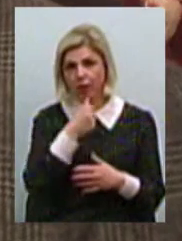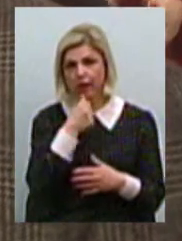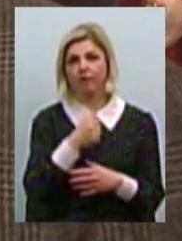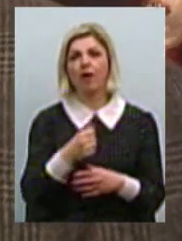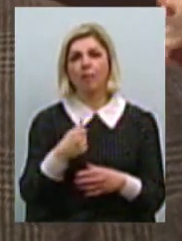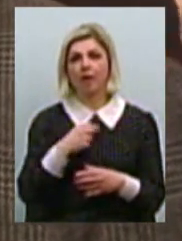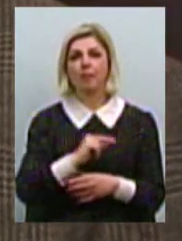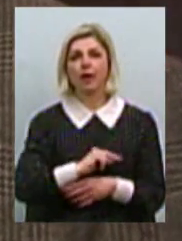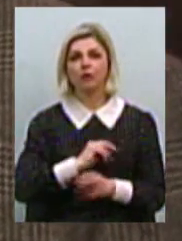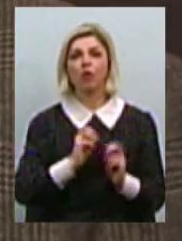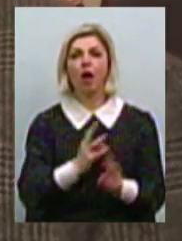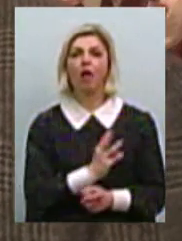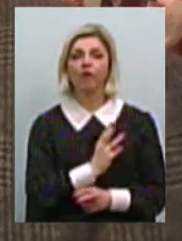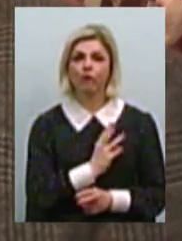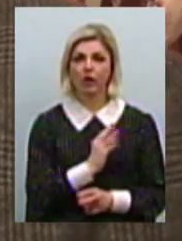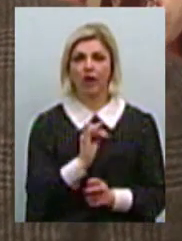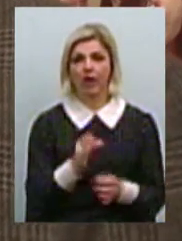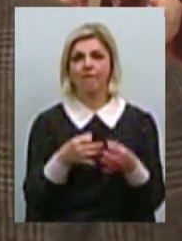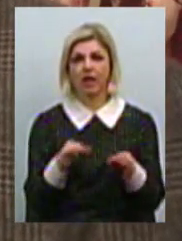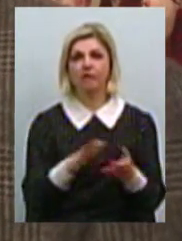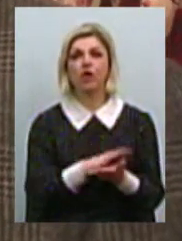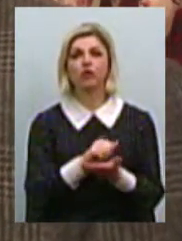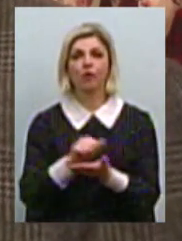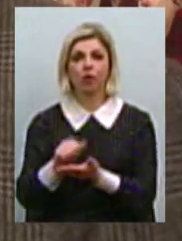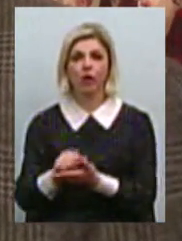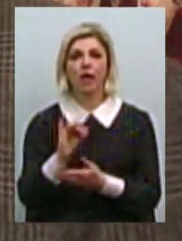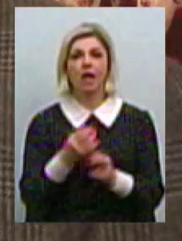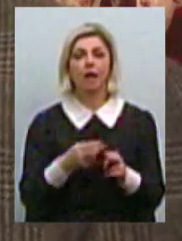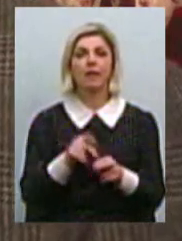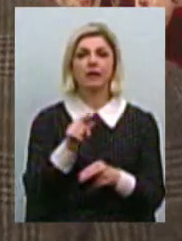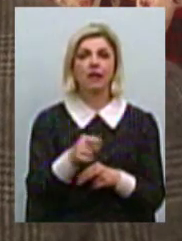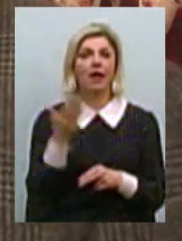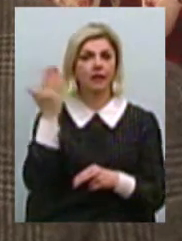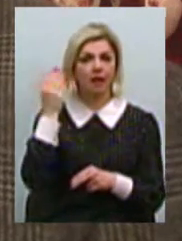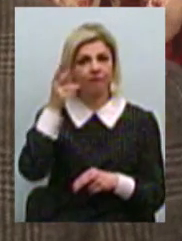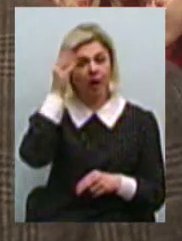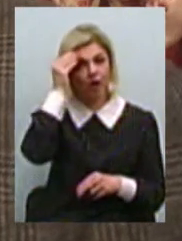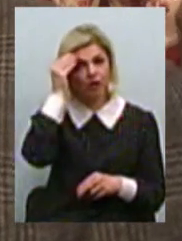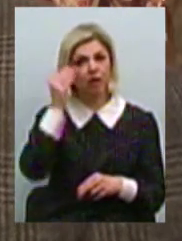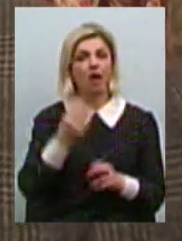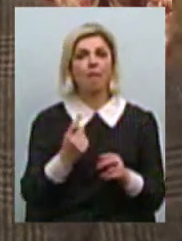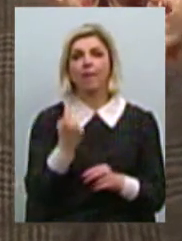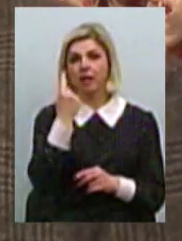як воєнні кореспонденти, але безумовно саме оте враження,